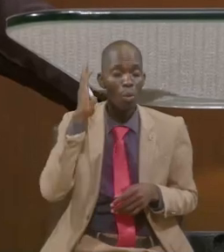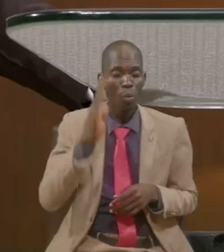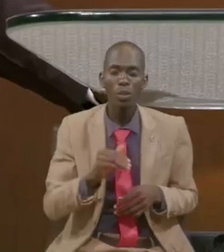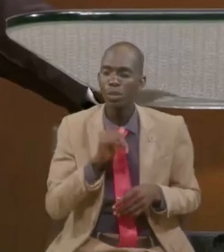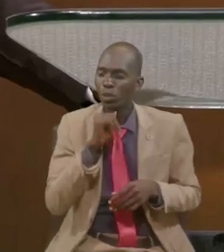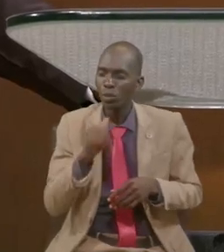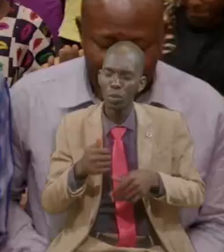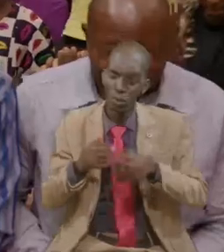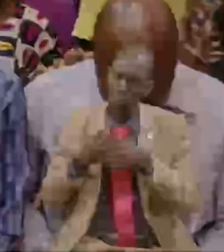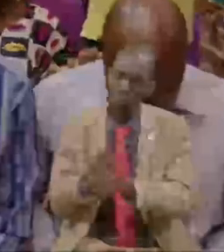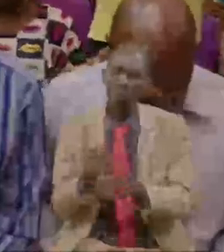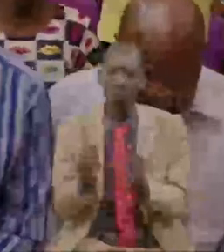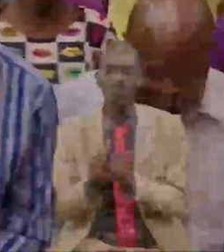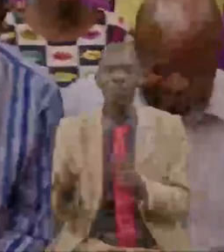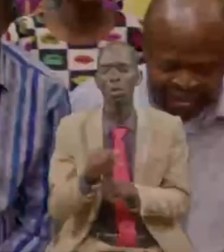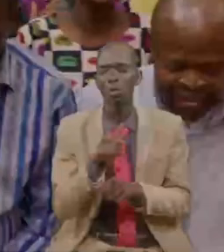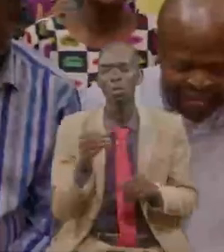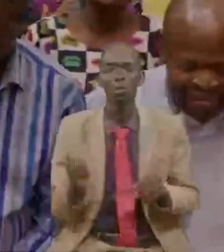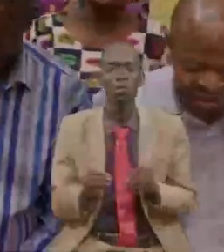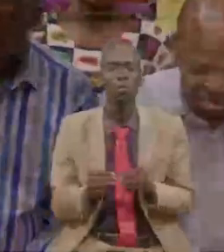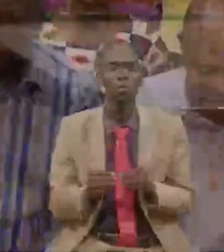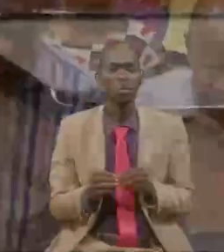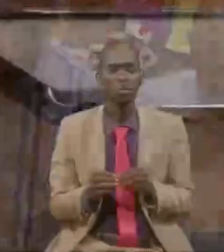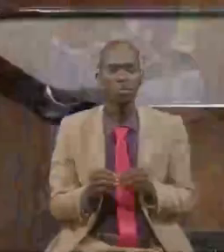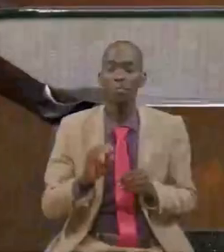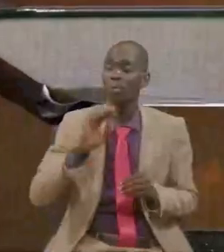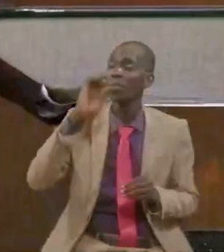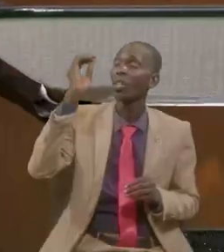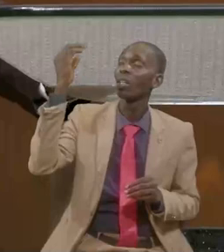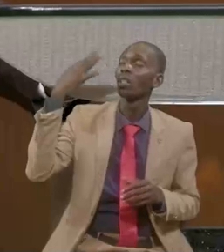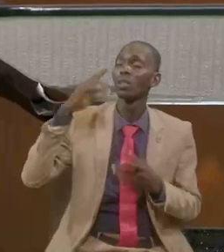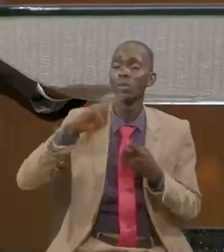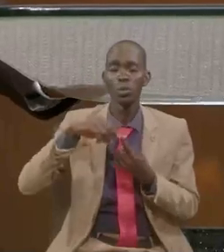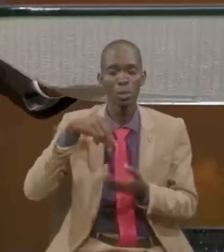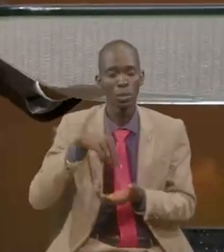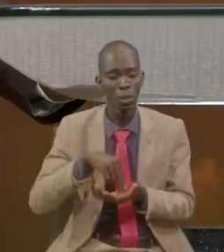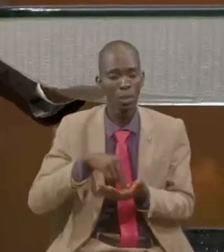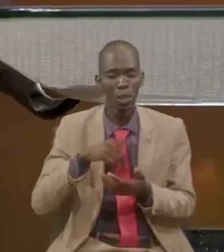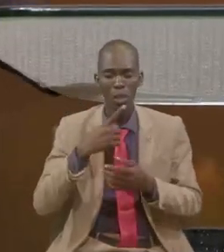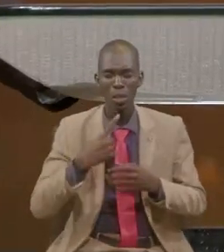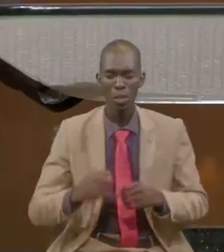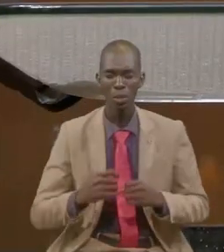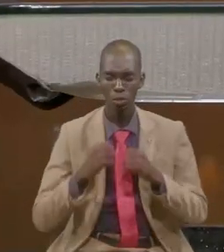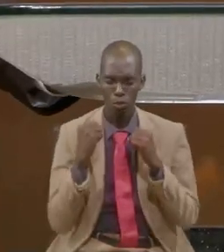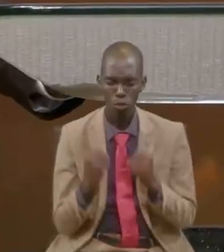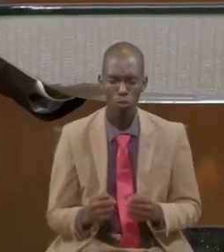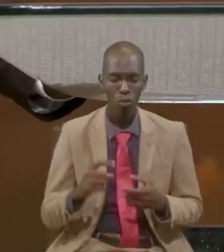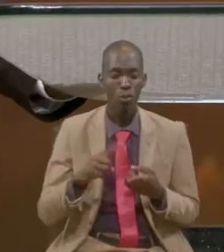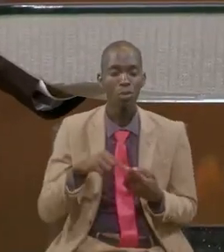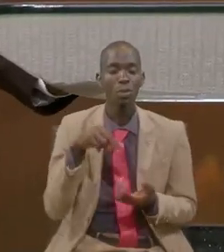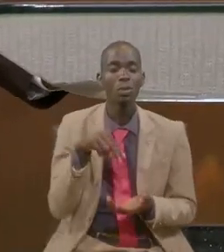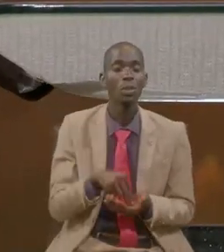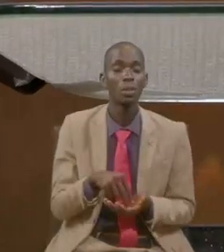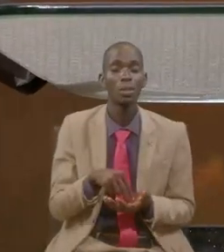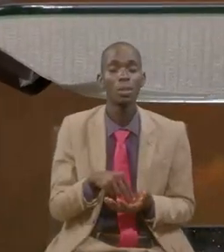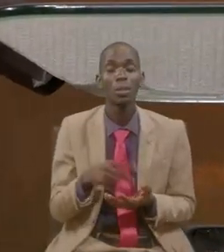vie mauvaise. Nous n'allons plus compromettre avec personne la grâce pour tenir ferme, l'épine dorsale pour